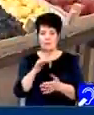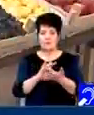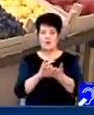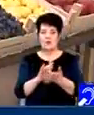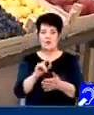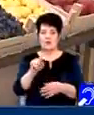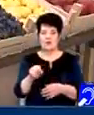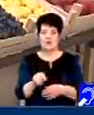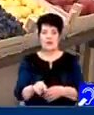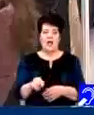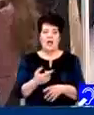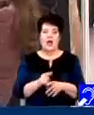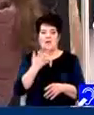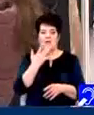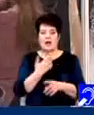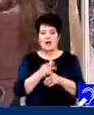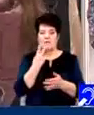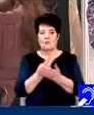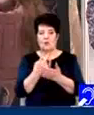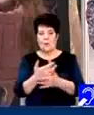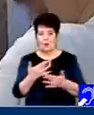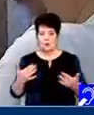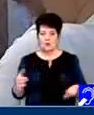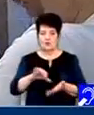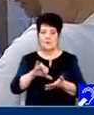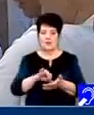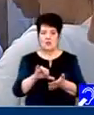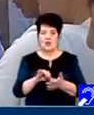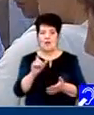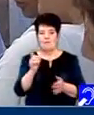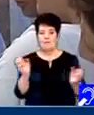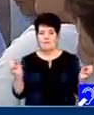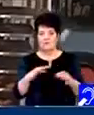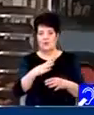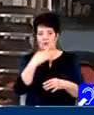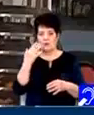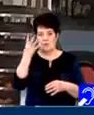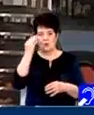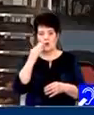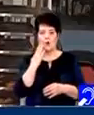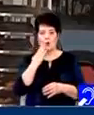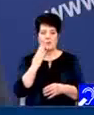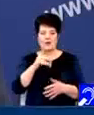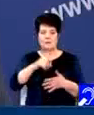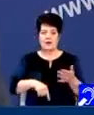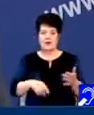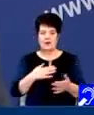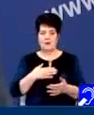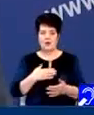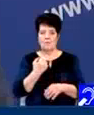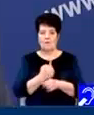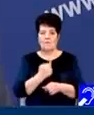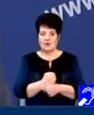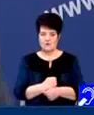vară. Companiile din Republica Moldova își vor expune produsele și vor participa la un forum de afaceri moldo-român. Sperăm noi ca forumul de